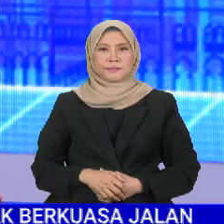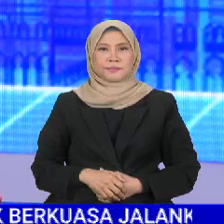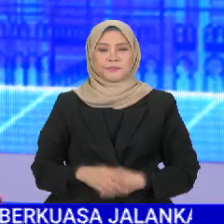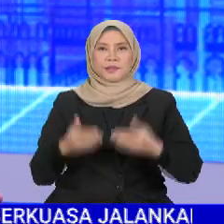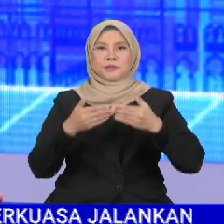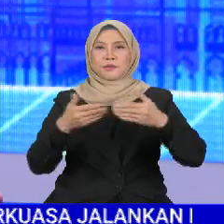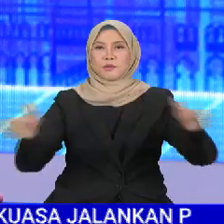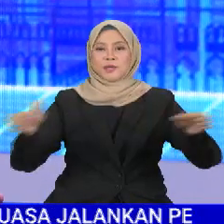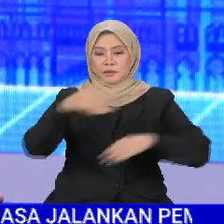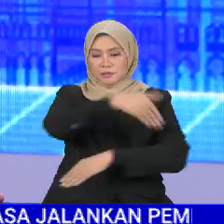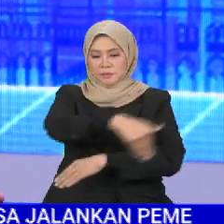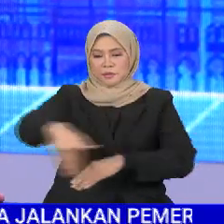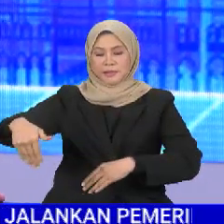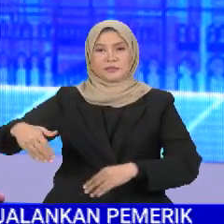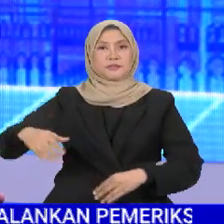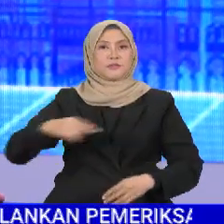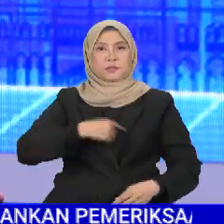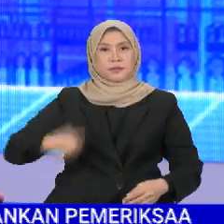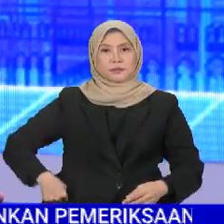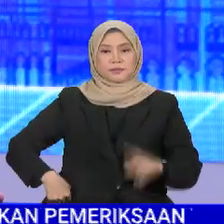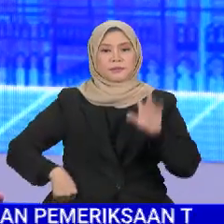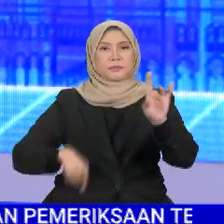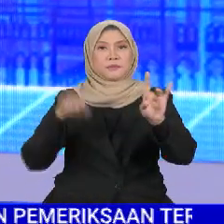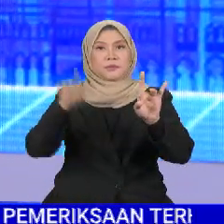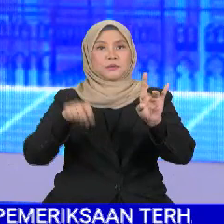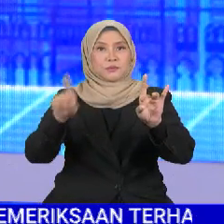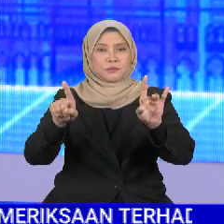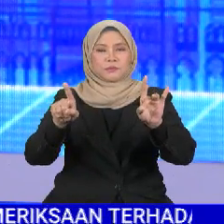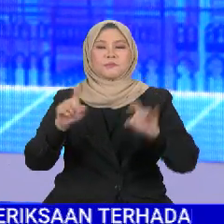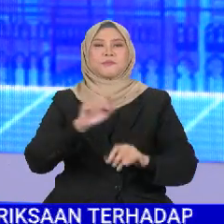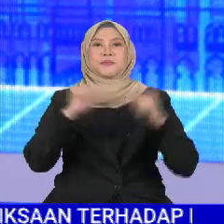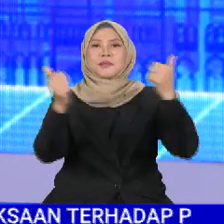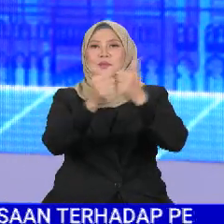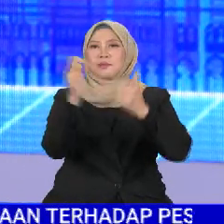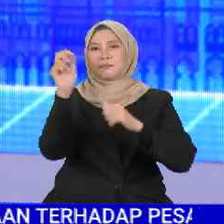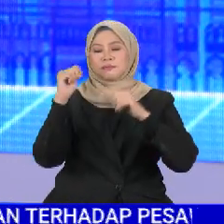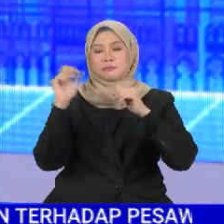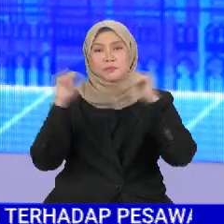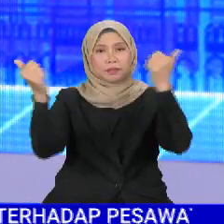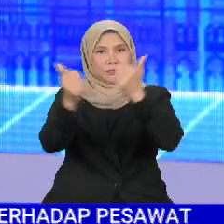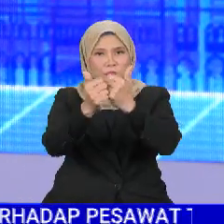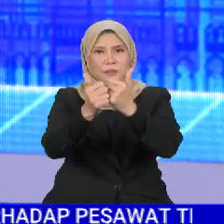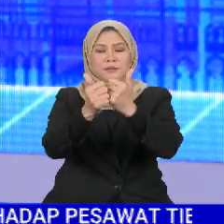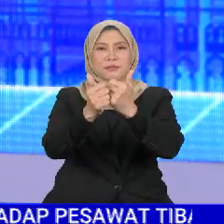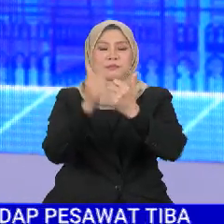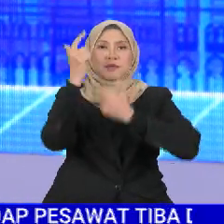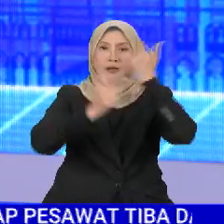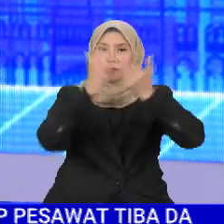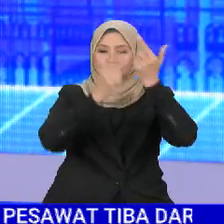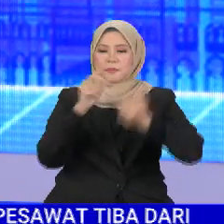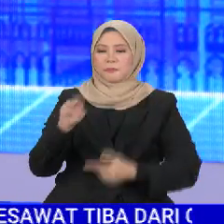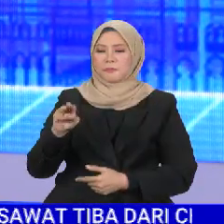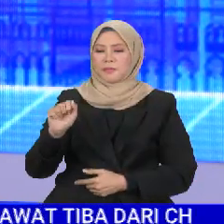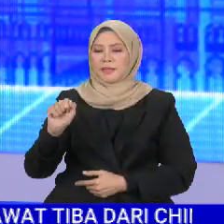Menjelang pembukaan sempadan China pada 8 Januari juga, Presiden Persatuan Pelancongan Domestik Malaysia MAITA, Uzaidi Udanis